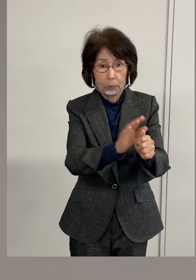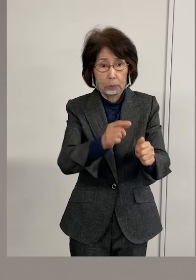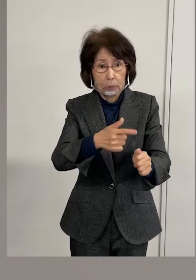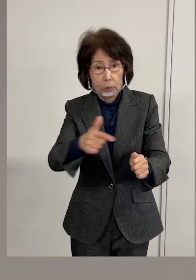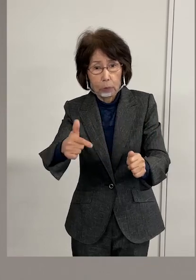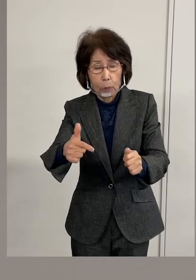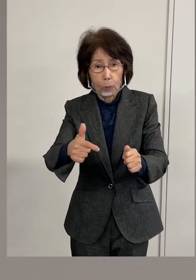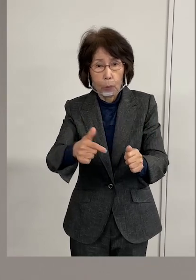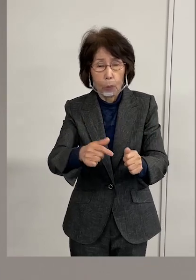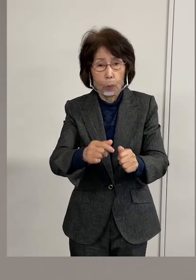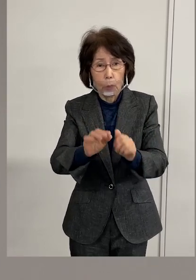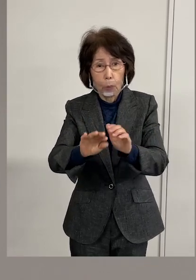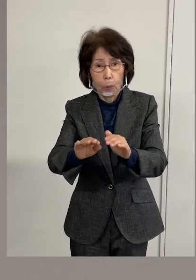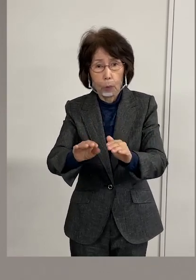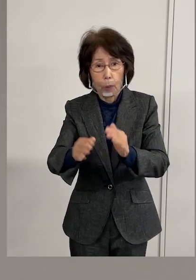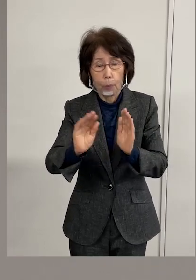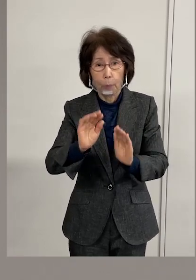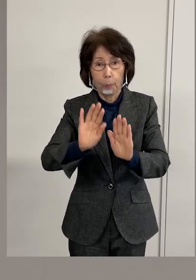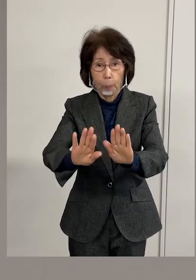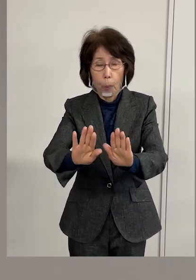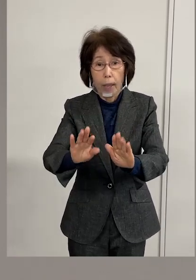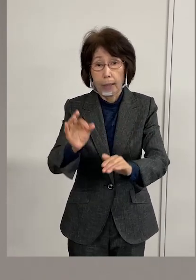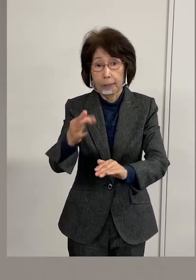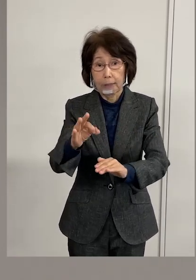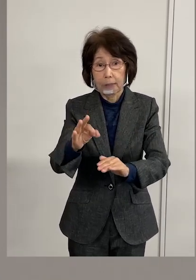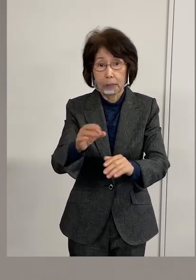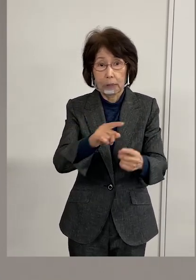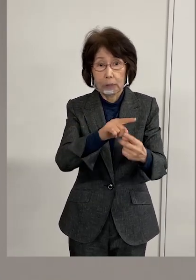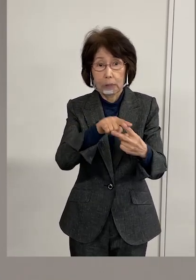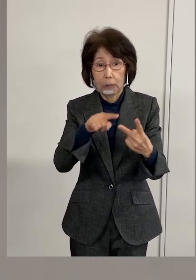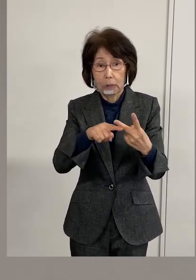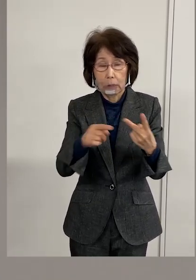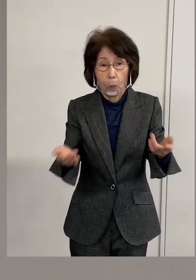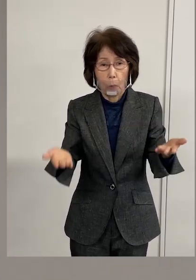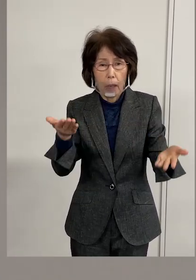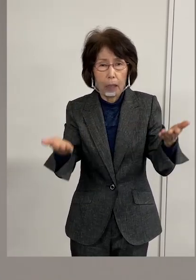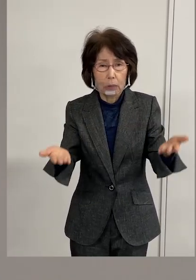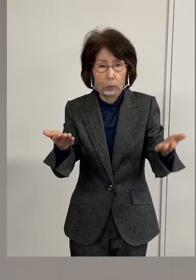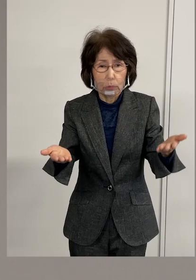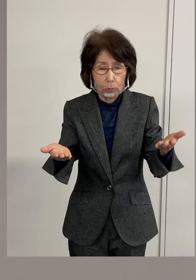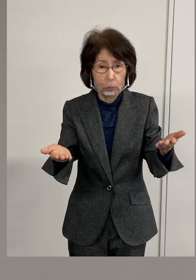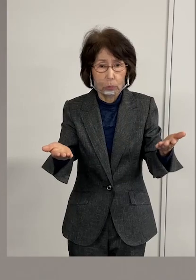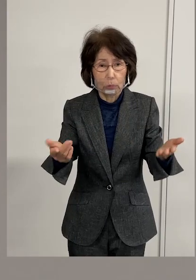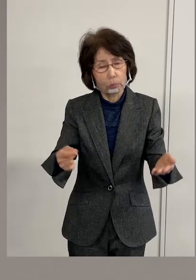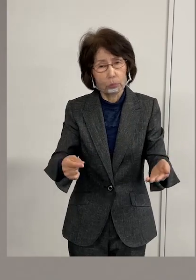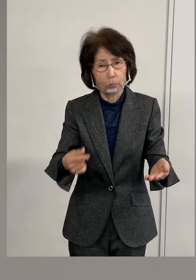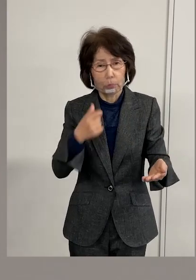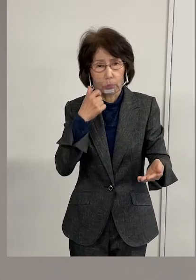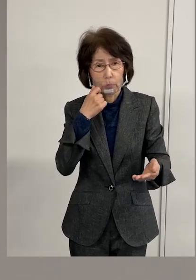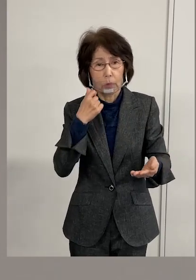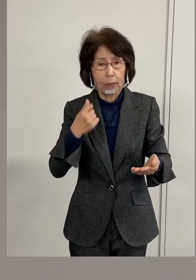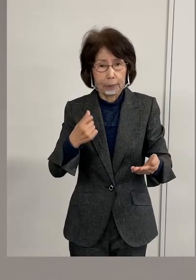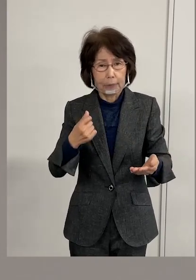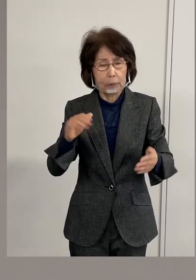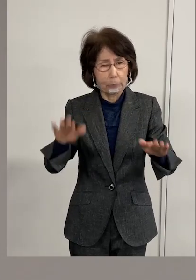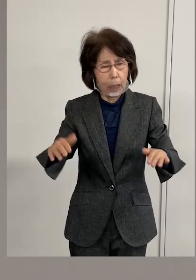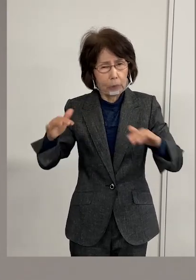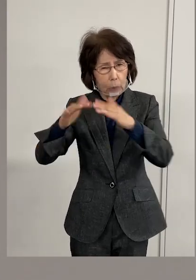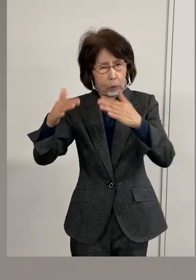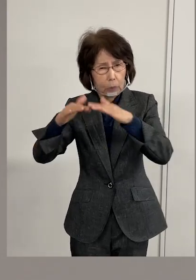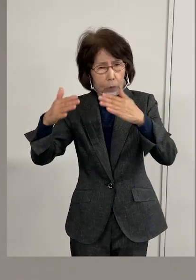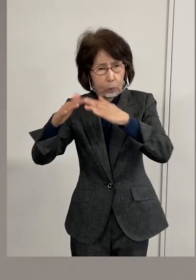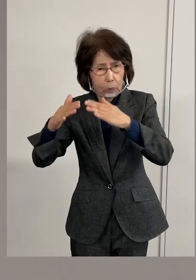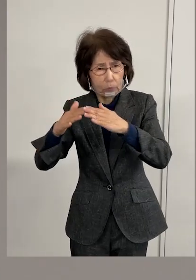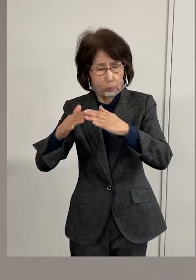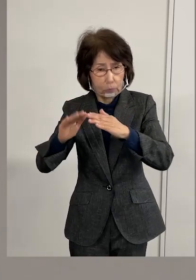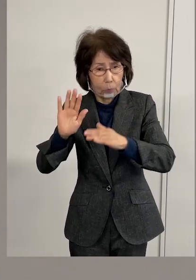子育ての予算と防衛費のバランスをどう取っていくかというのが、 多分議論が深まっていくのではない